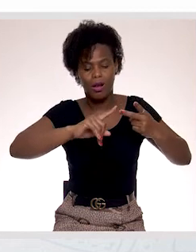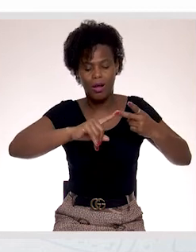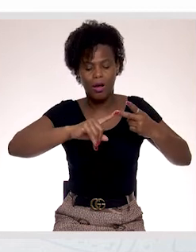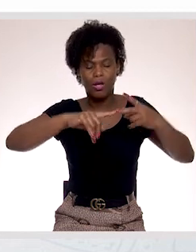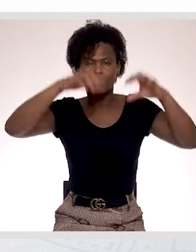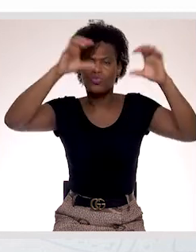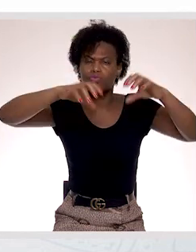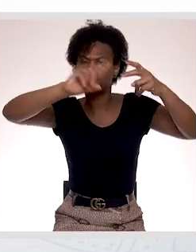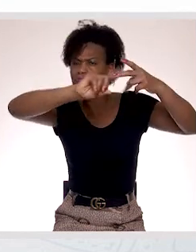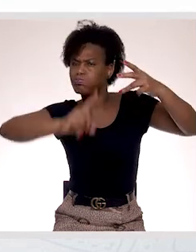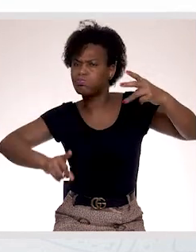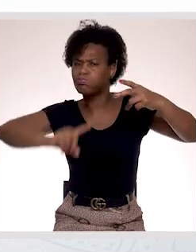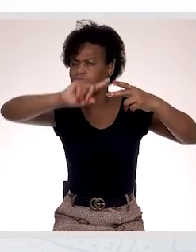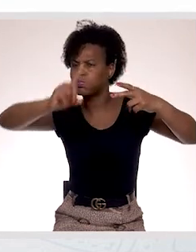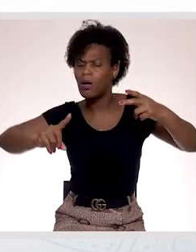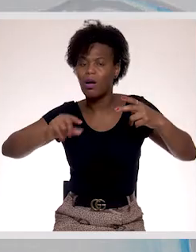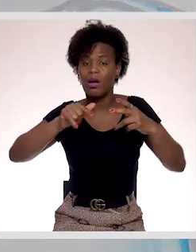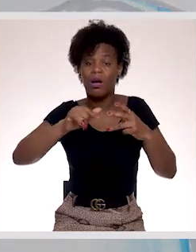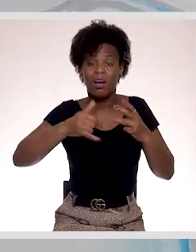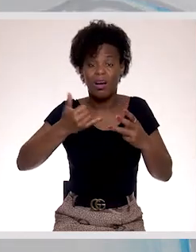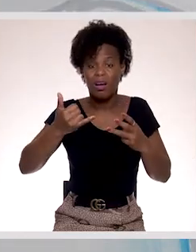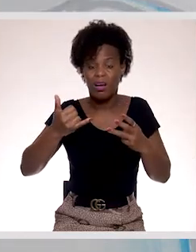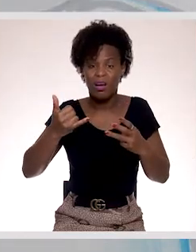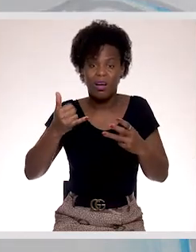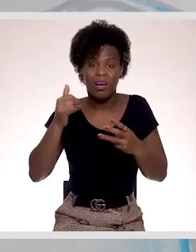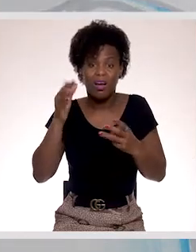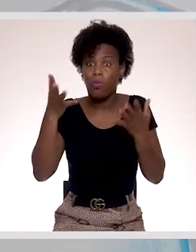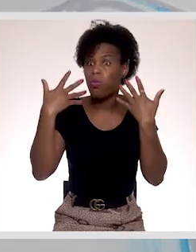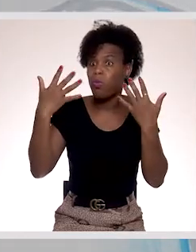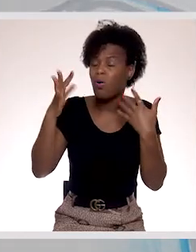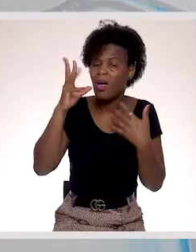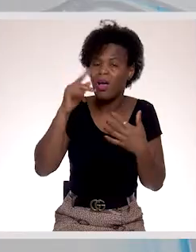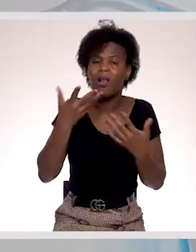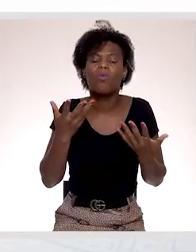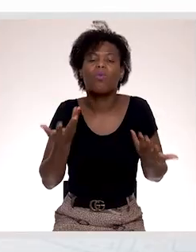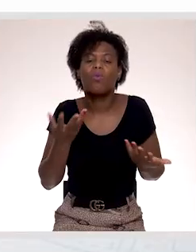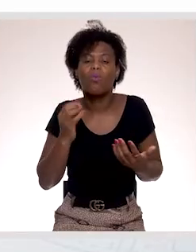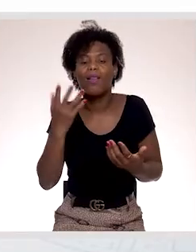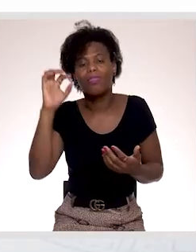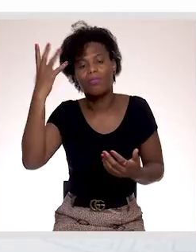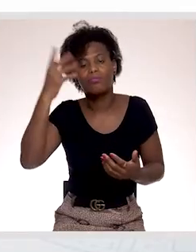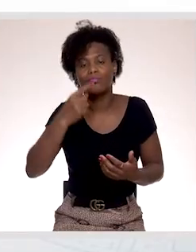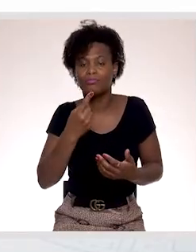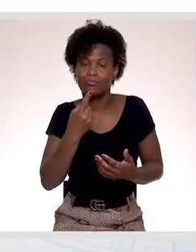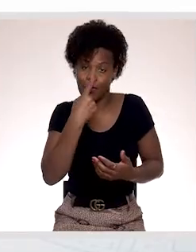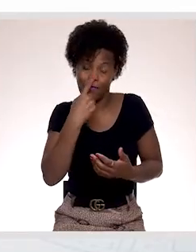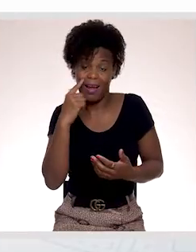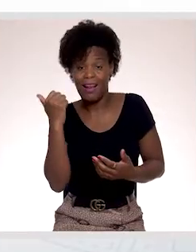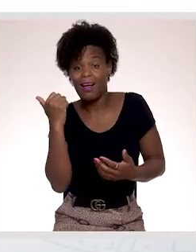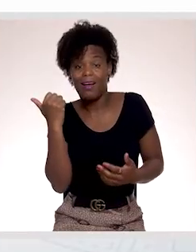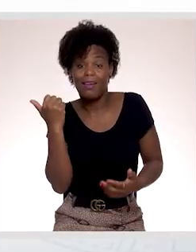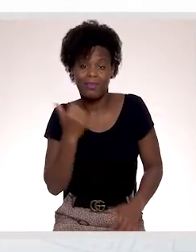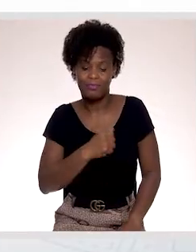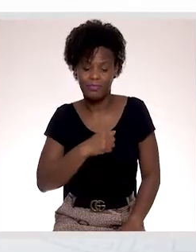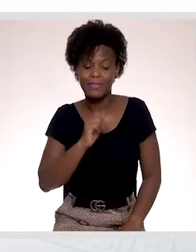ou alors le soleil et la chaleur. Quel temps préfèrent-elles? Tu le sais? Parfait.